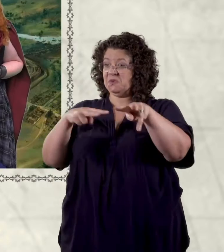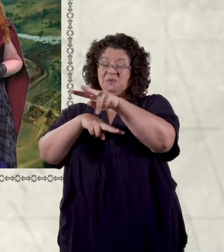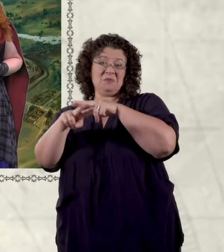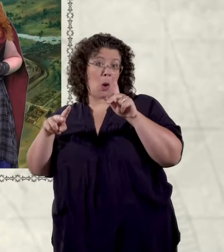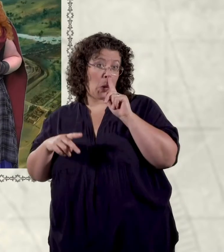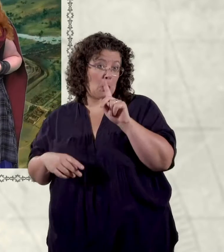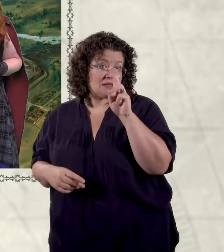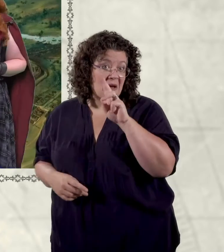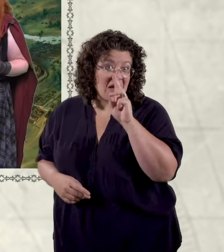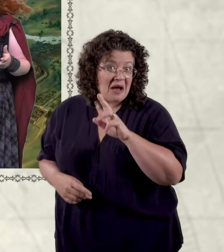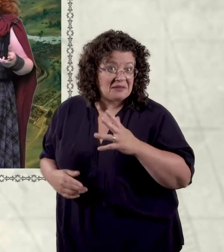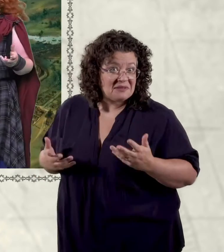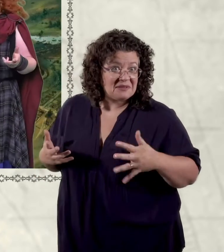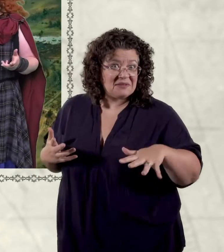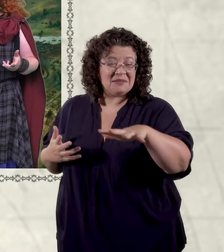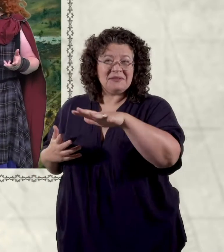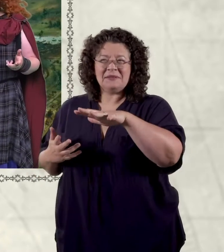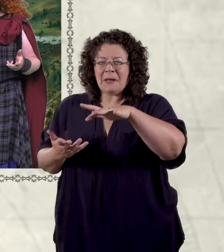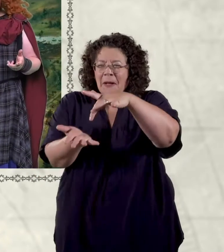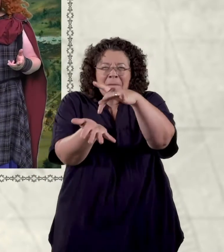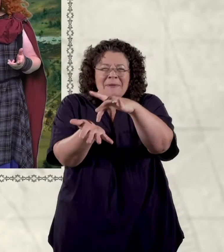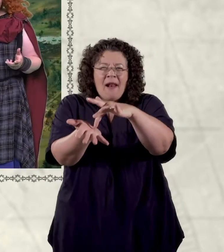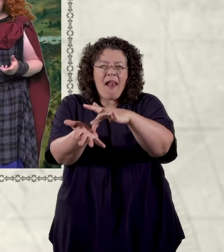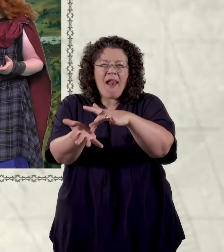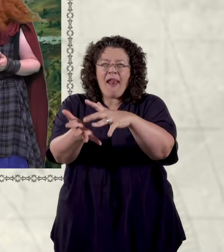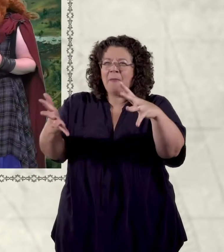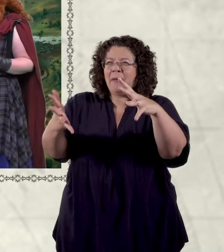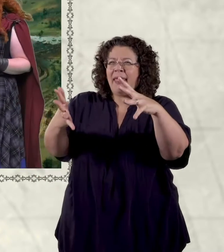Rhufeiniaid. A da ni'n cyrraedd camol o dwnnwm.